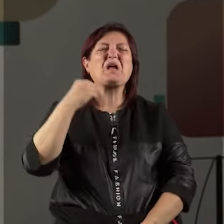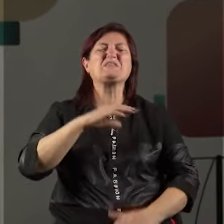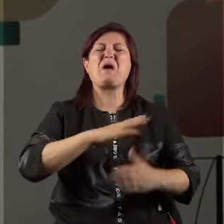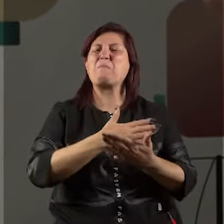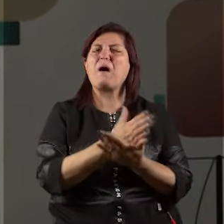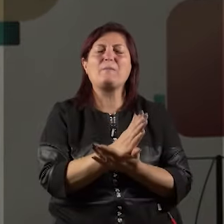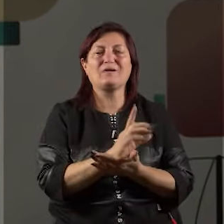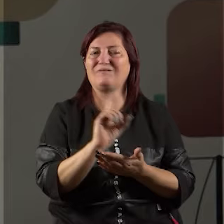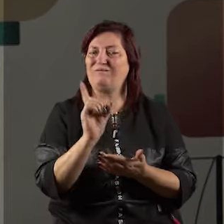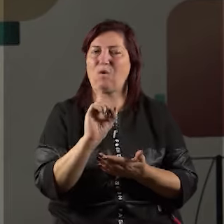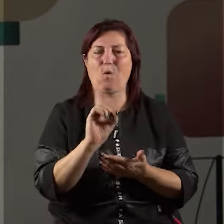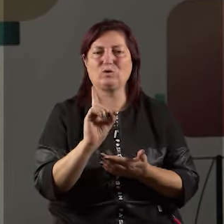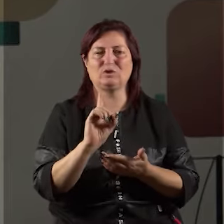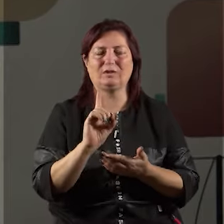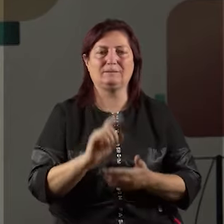եւ այլն, ոչ,